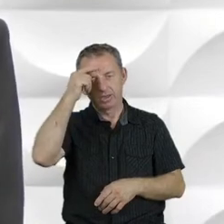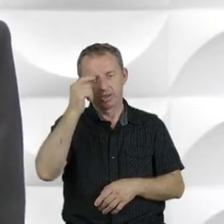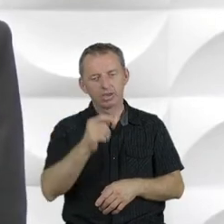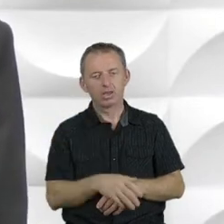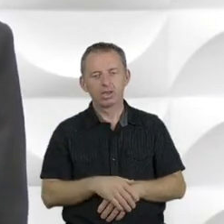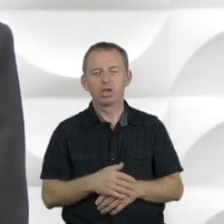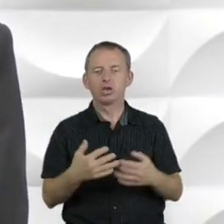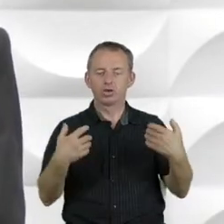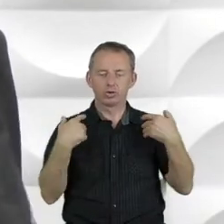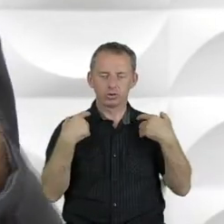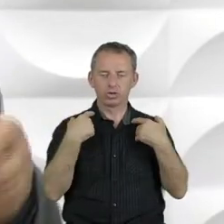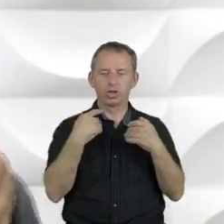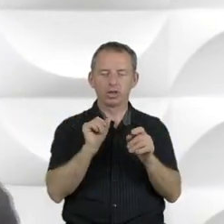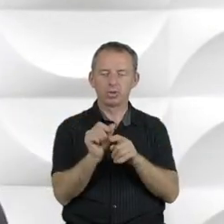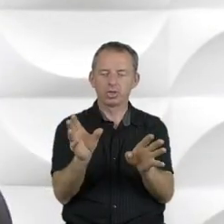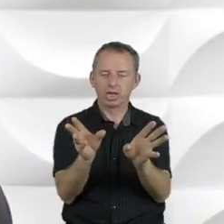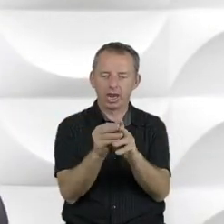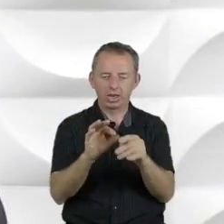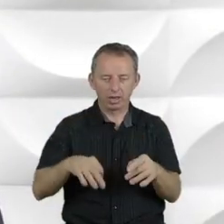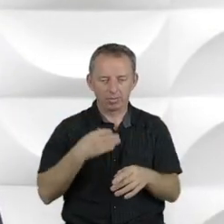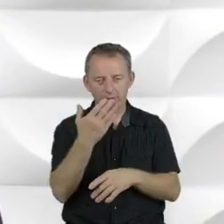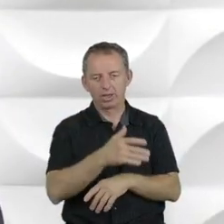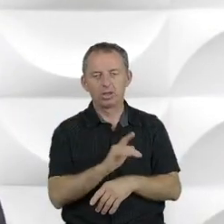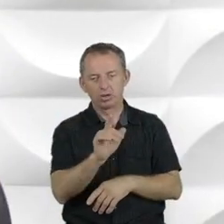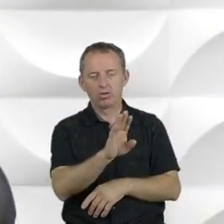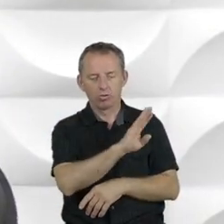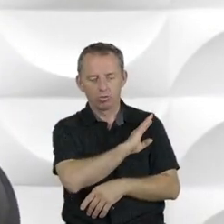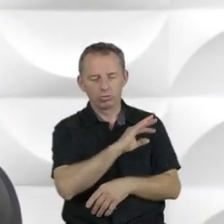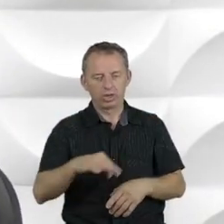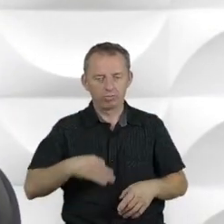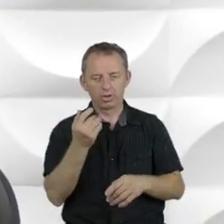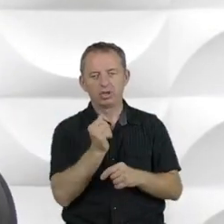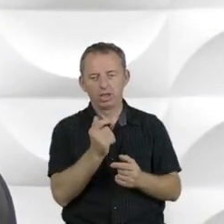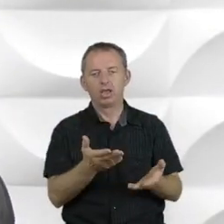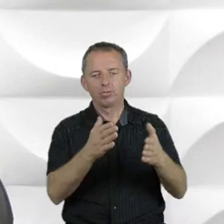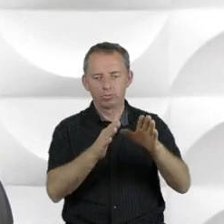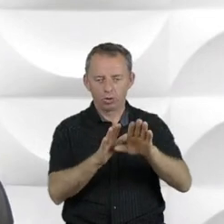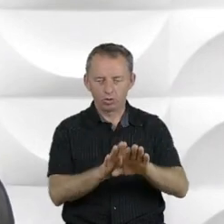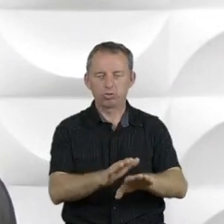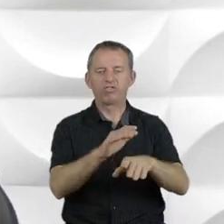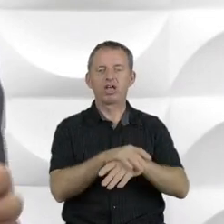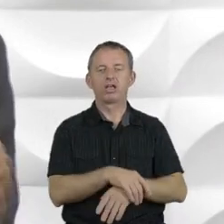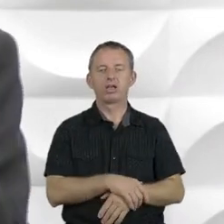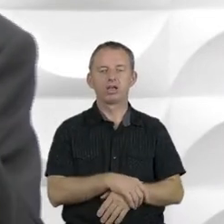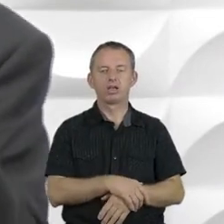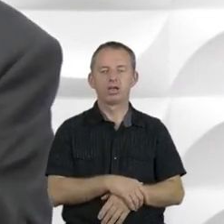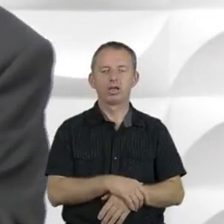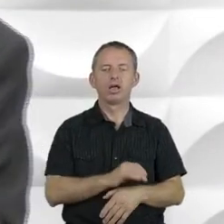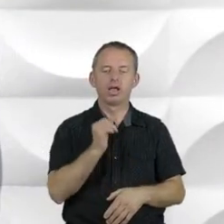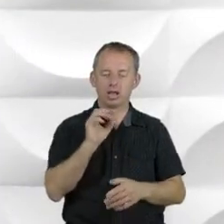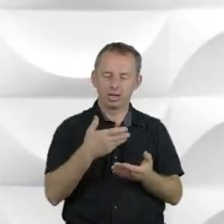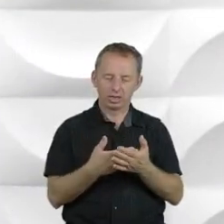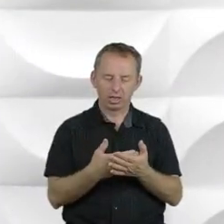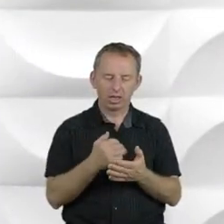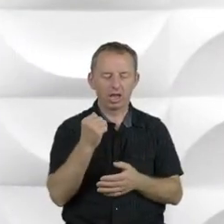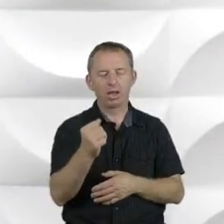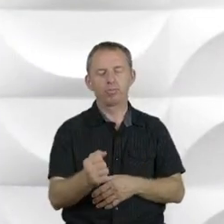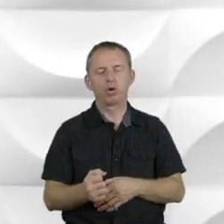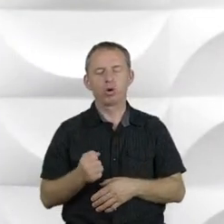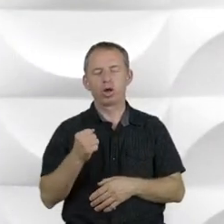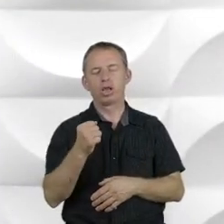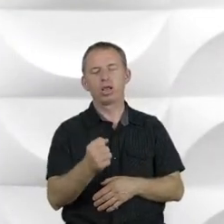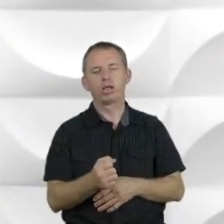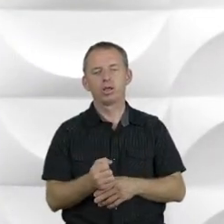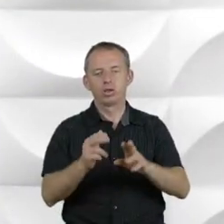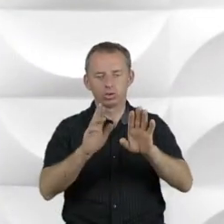końca życia być z Panem, ten, co z Panem umiera, jest błogosławiony. Dlaczego Apokalipsa, która